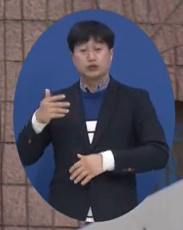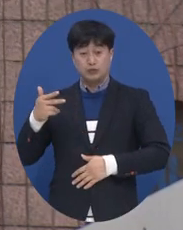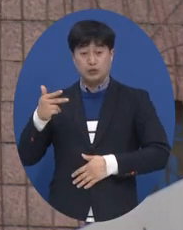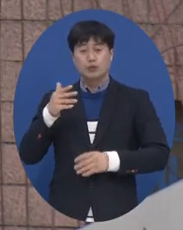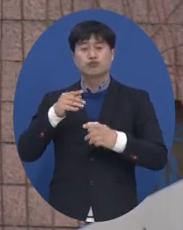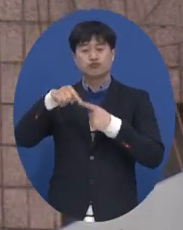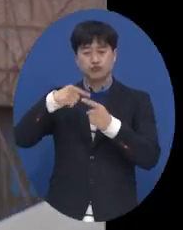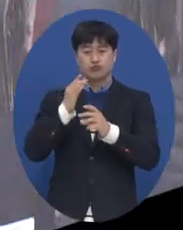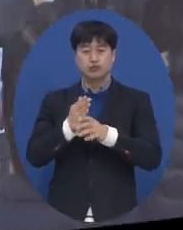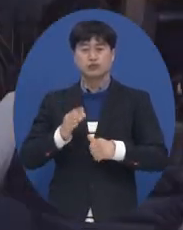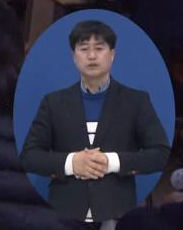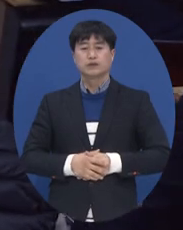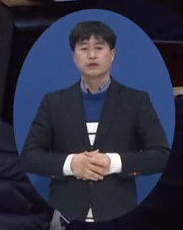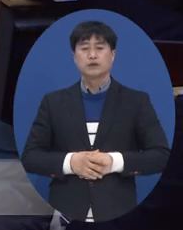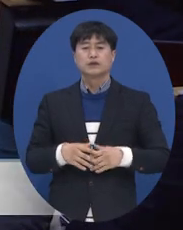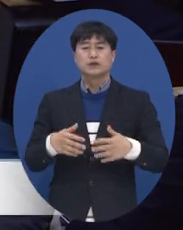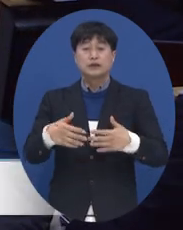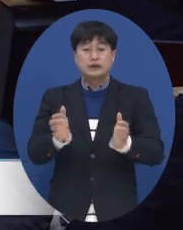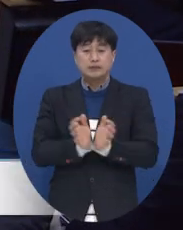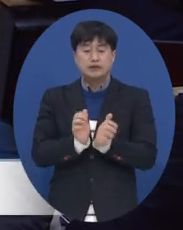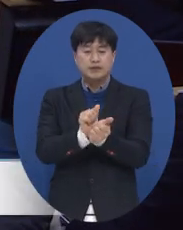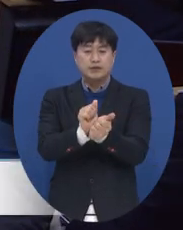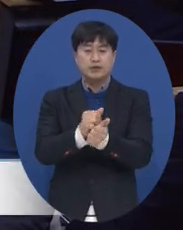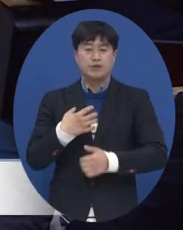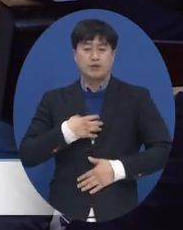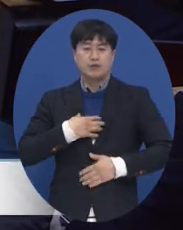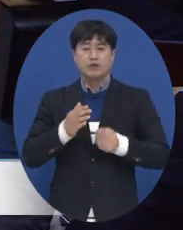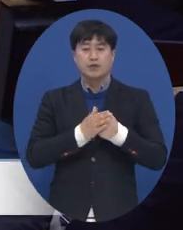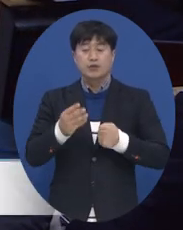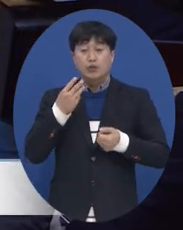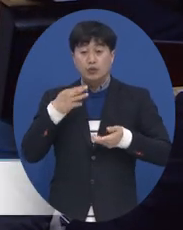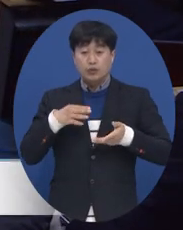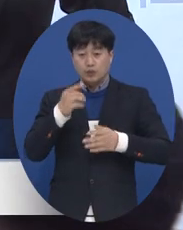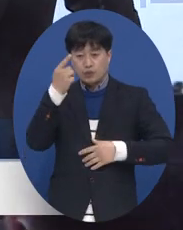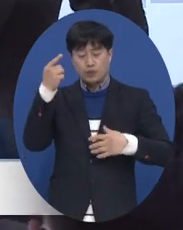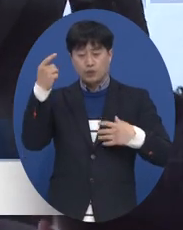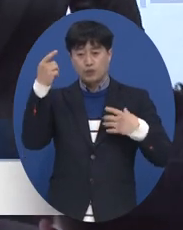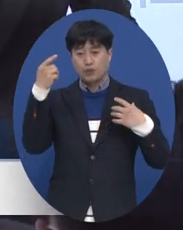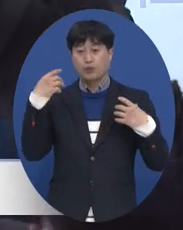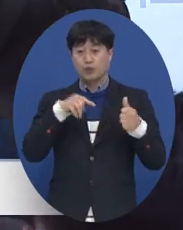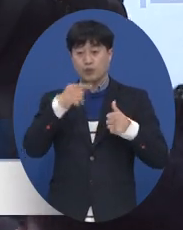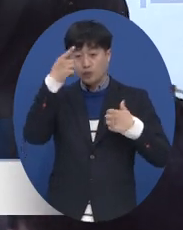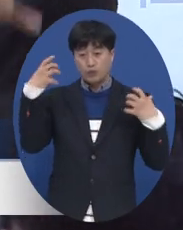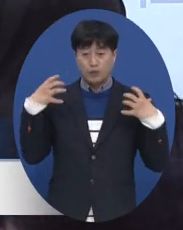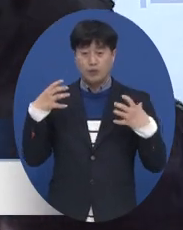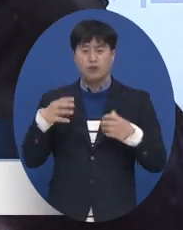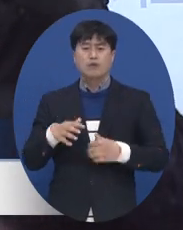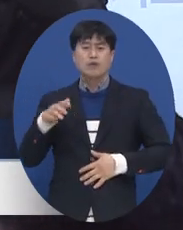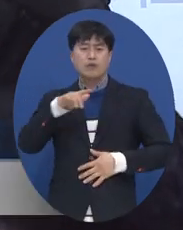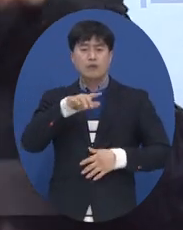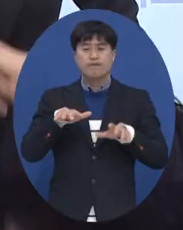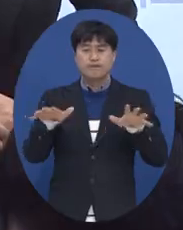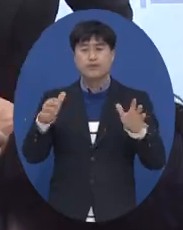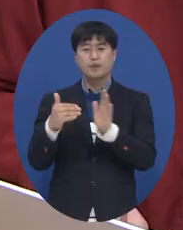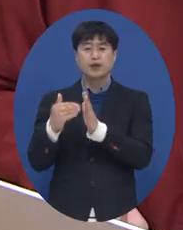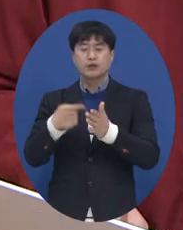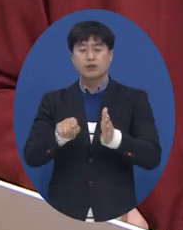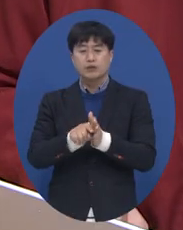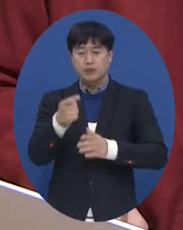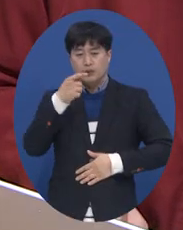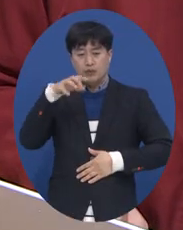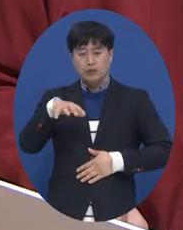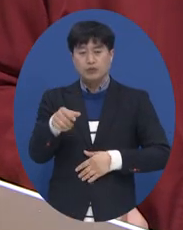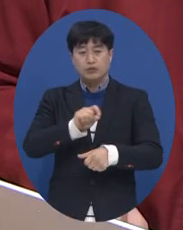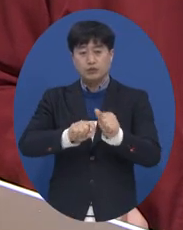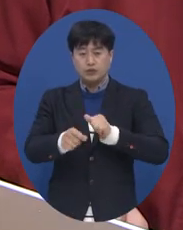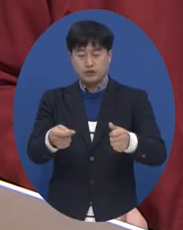있는 셈입니다. 집단 감염 우려가 커짐에 따라 경기도와 경기도교육청은 코로나19가 지역사회에 확산되지 않도록